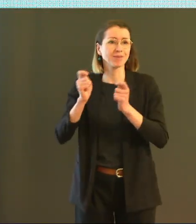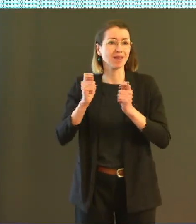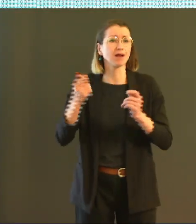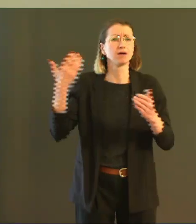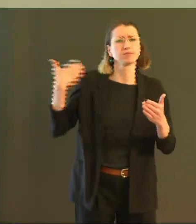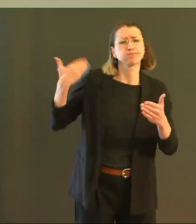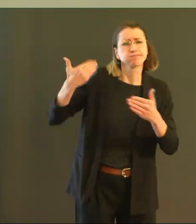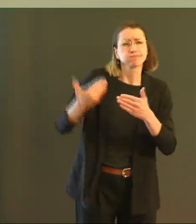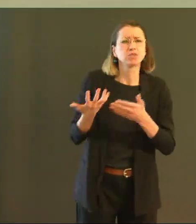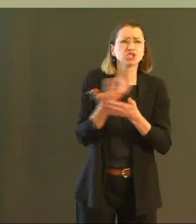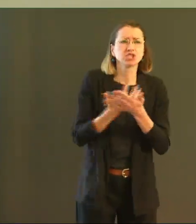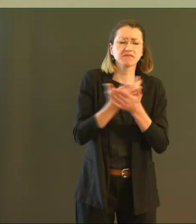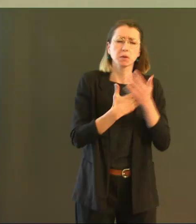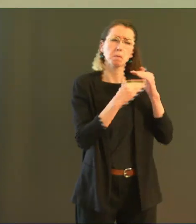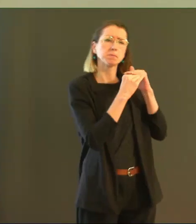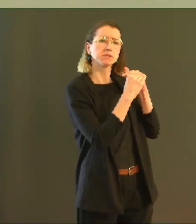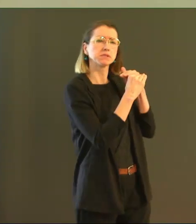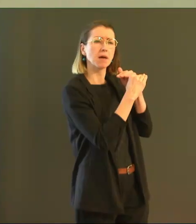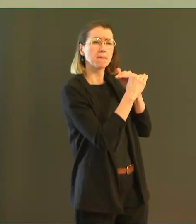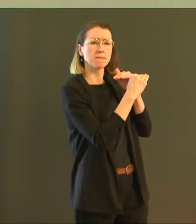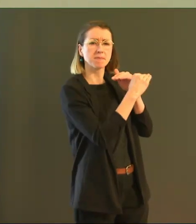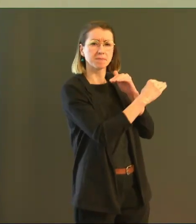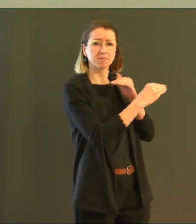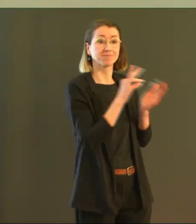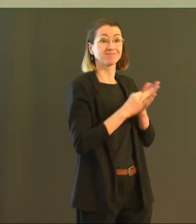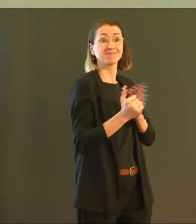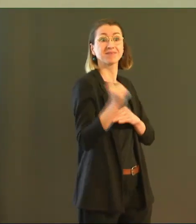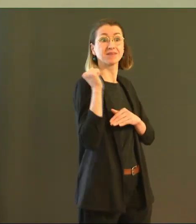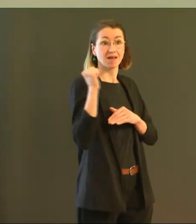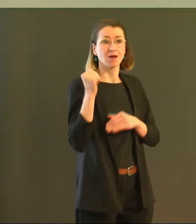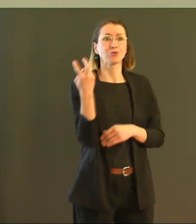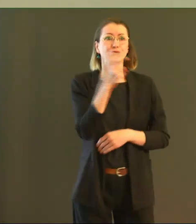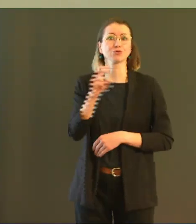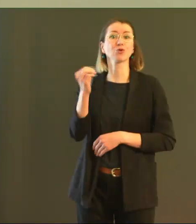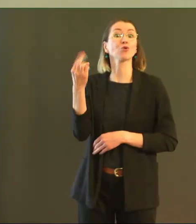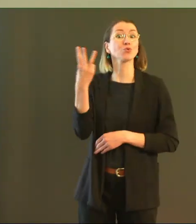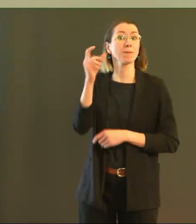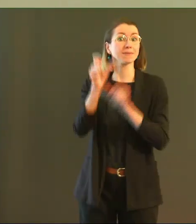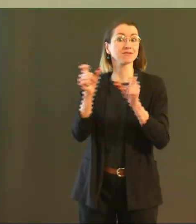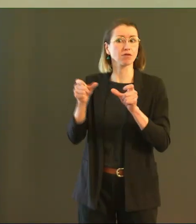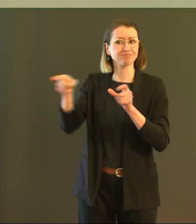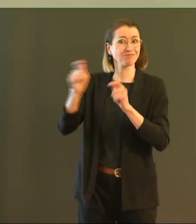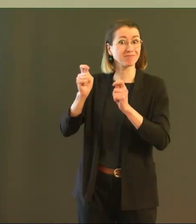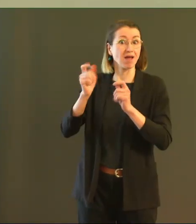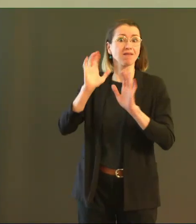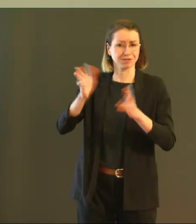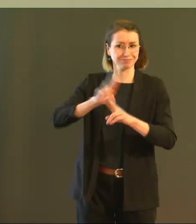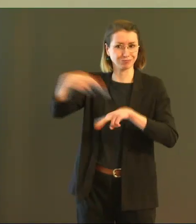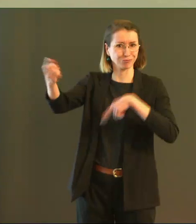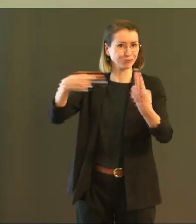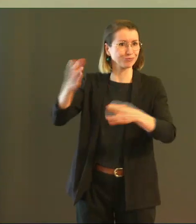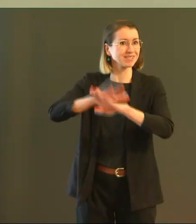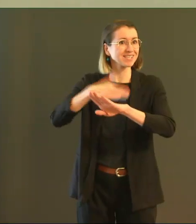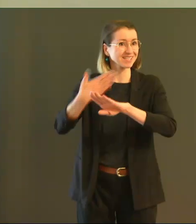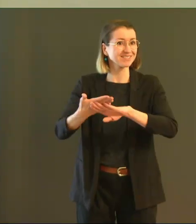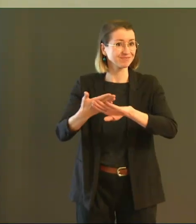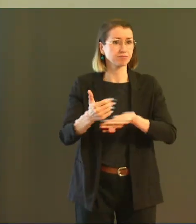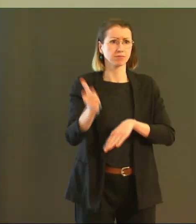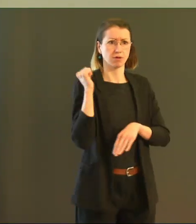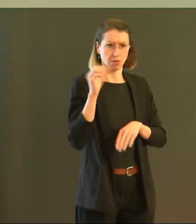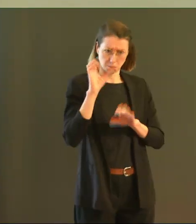le même jour 293 passé ont pu quitter l'hôpital et ce chiffre reste comme hier relativement important et donc rassurants pour le nombre de lits